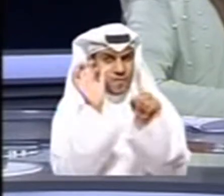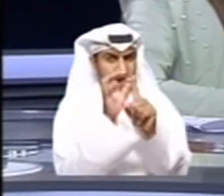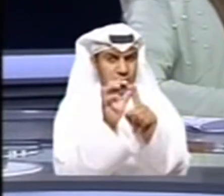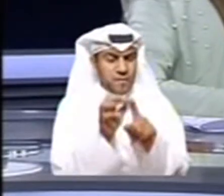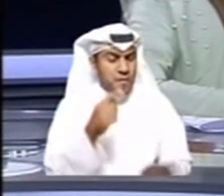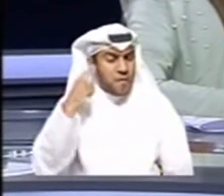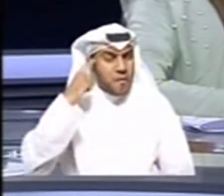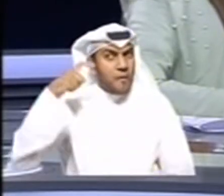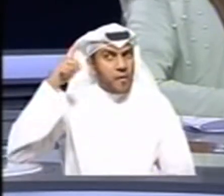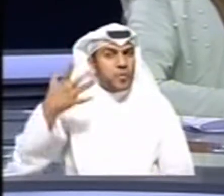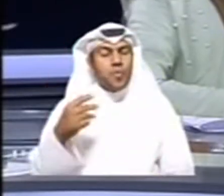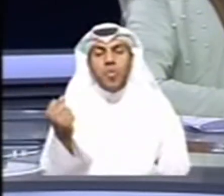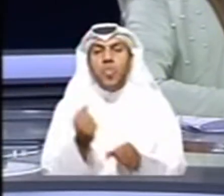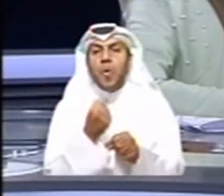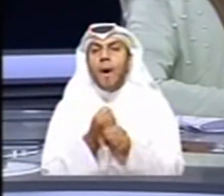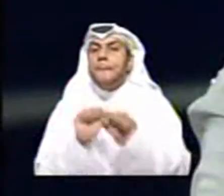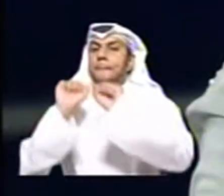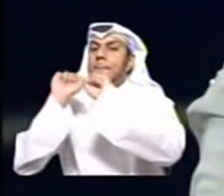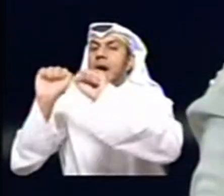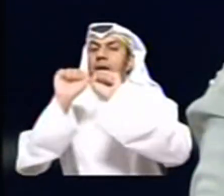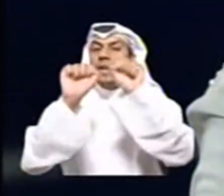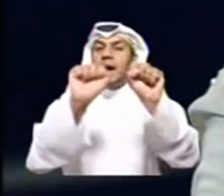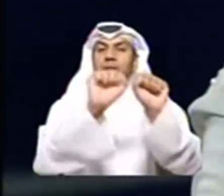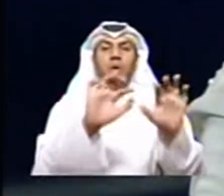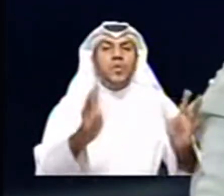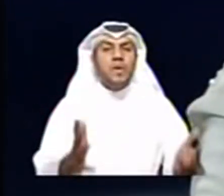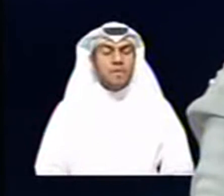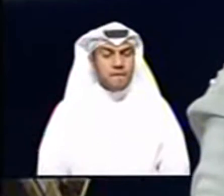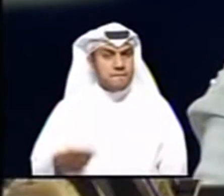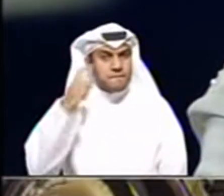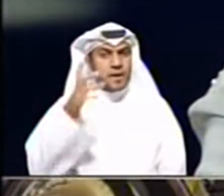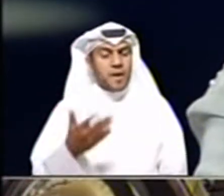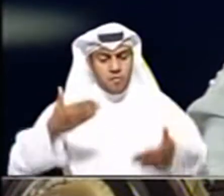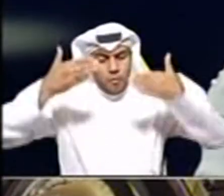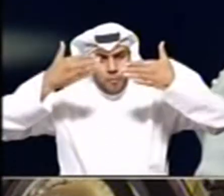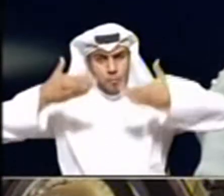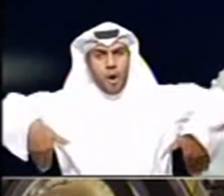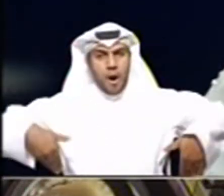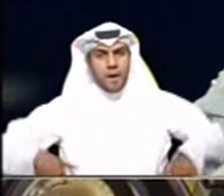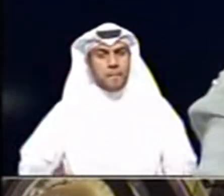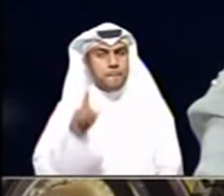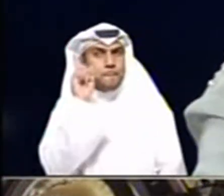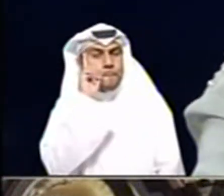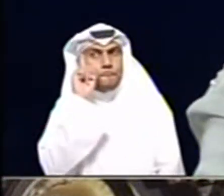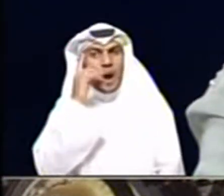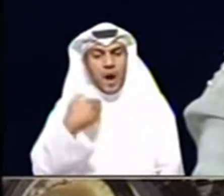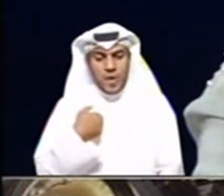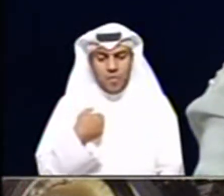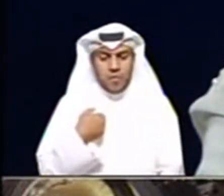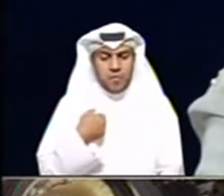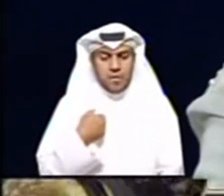الوظيفة المقترنة بالتدريب، ودعم المشروعات الصغيرة. هناك من المعاقين من لا يستطيع مزاولة المهن